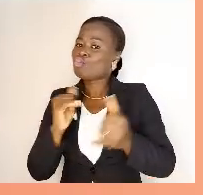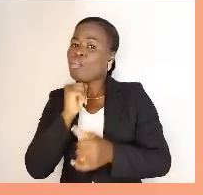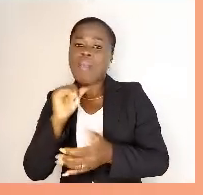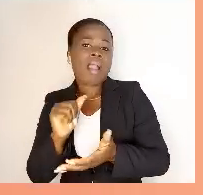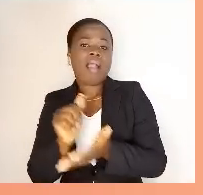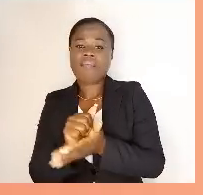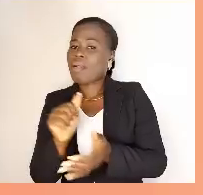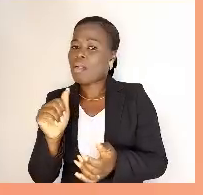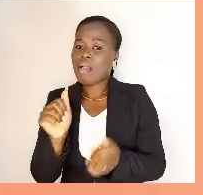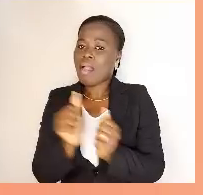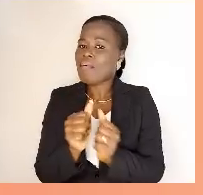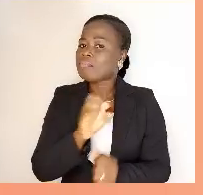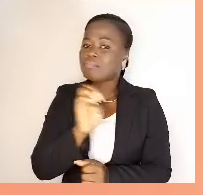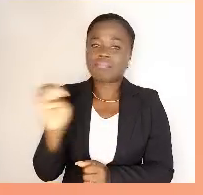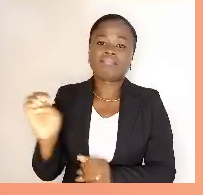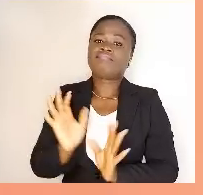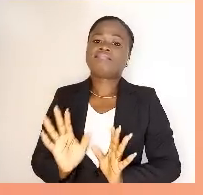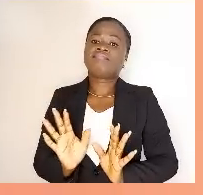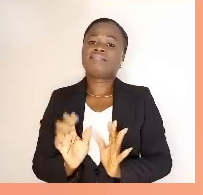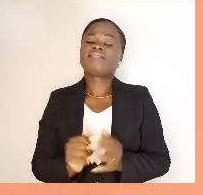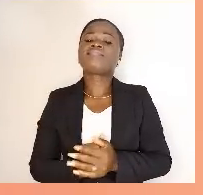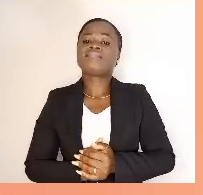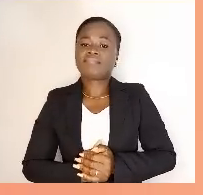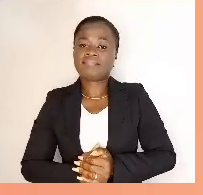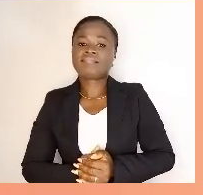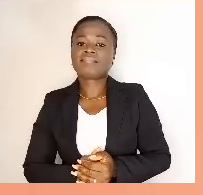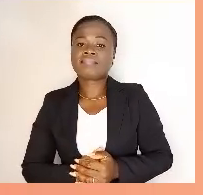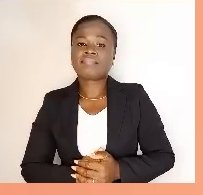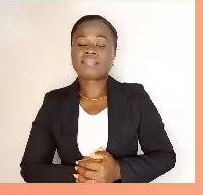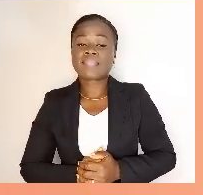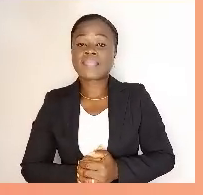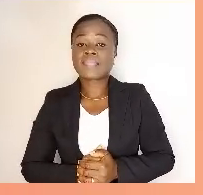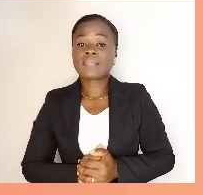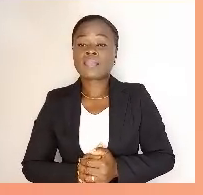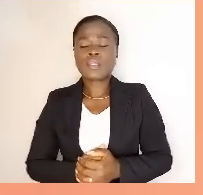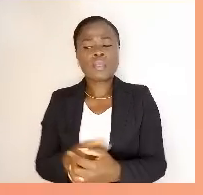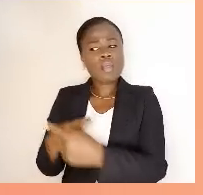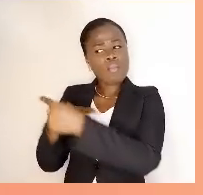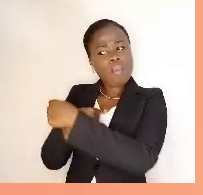République. Ce serait trahir mon serment constitutionnel.